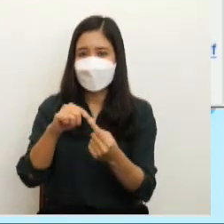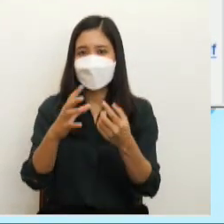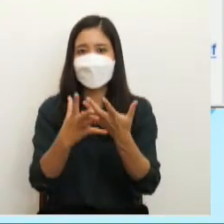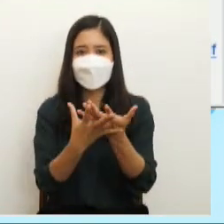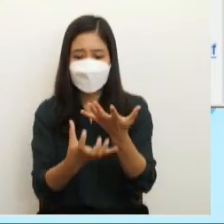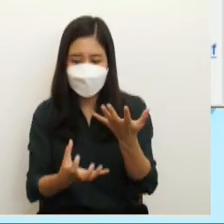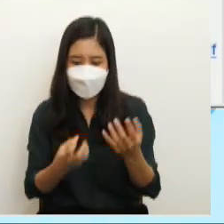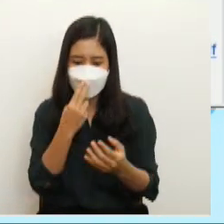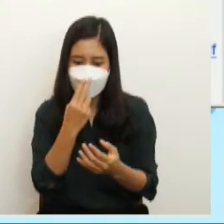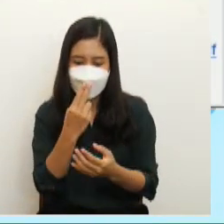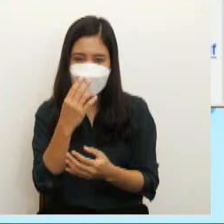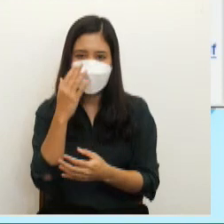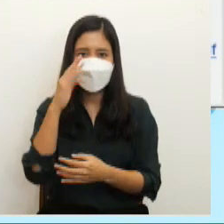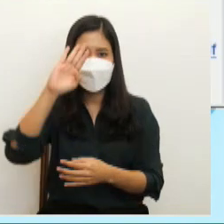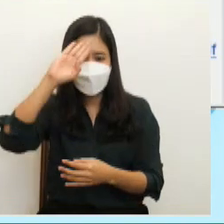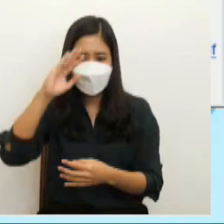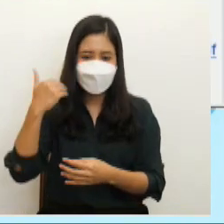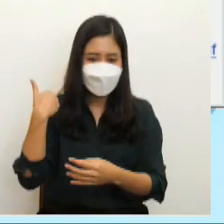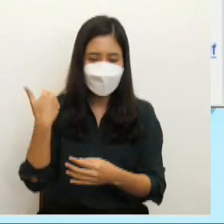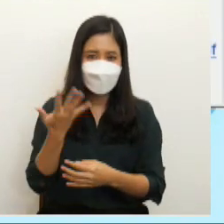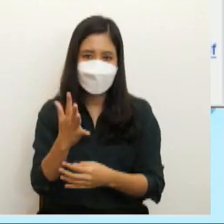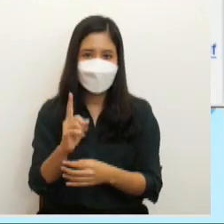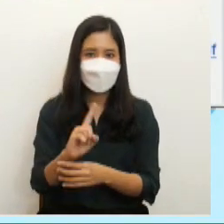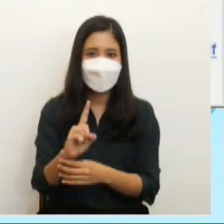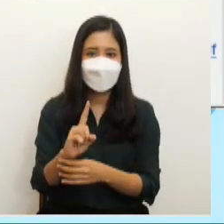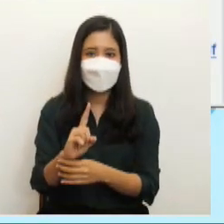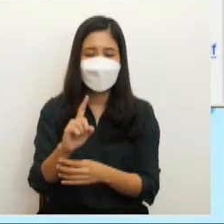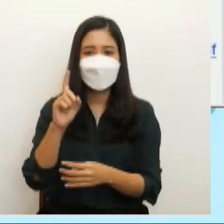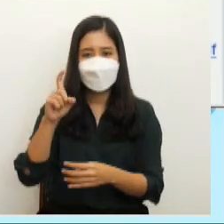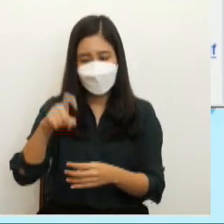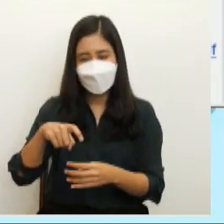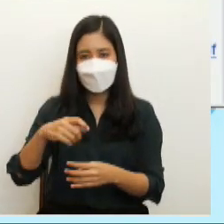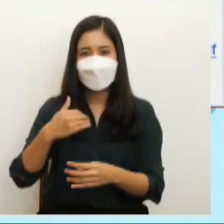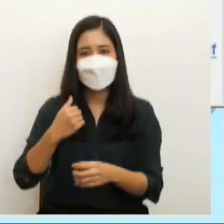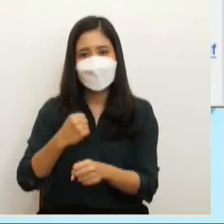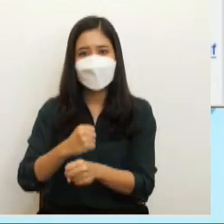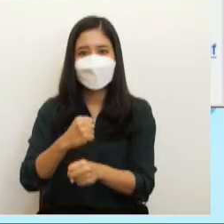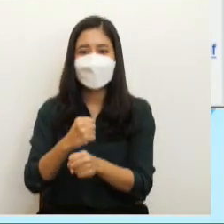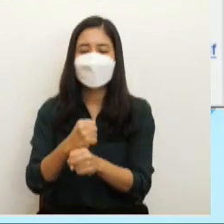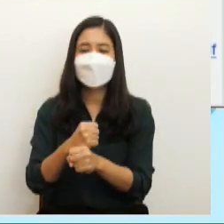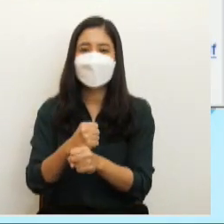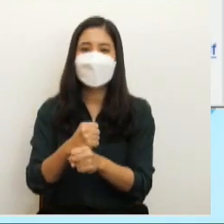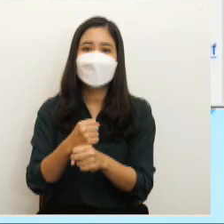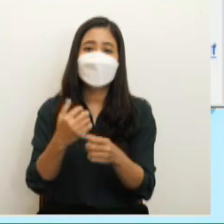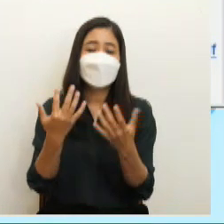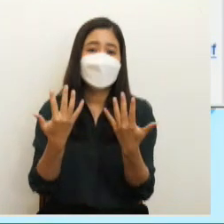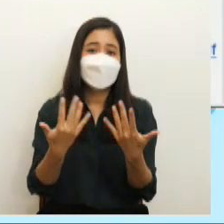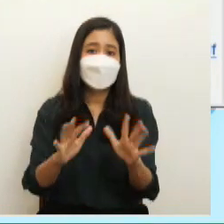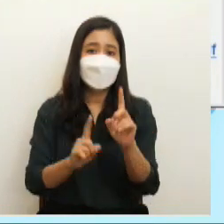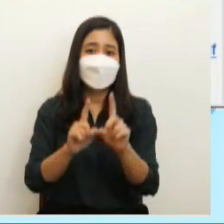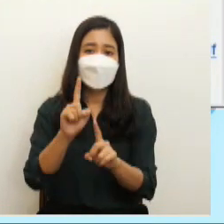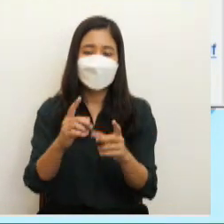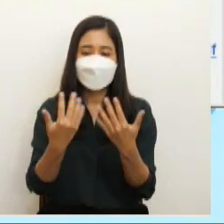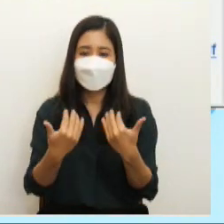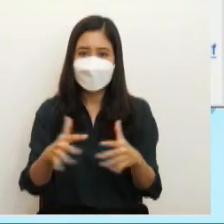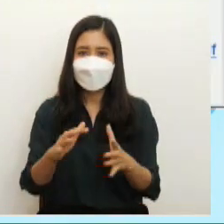อย่างที่นำเรียนนะครับเรานอกเหนือจากการดูอุณหภูมิไทยเซฟไทยแล้วเนี่ยการดู